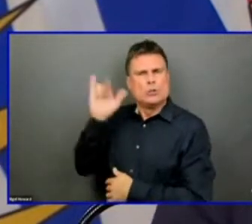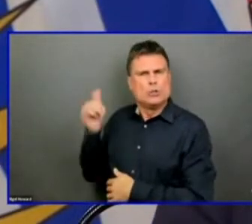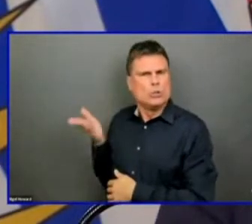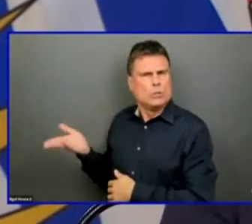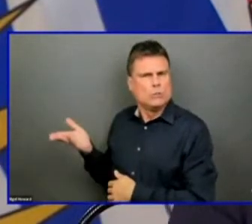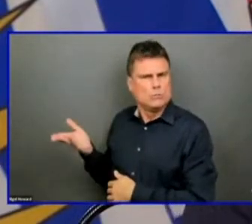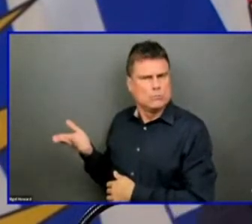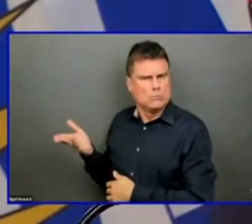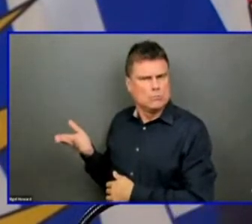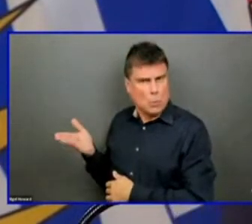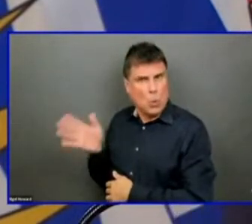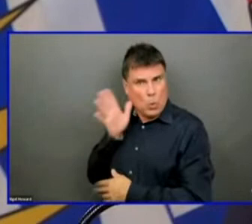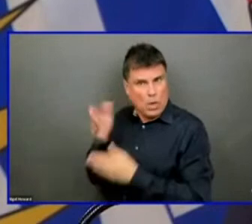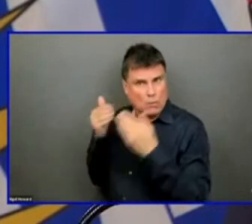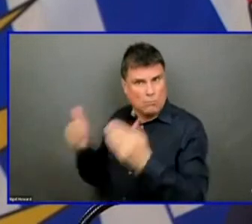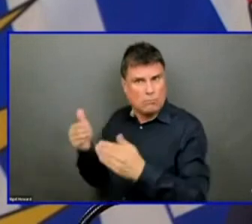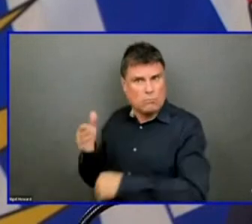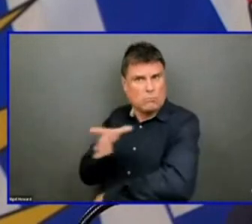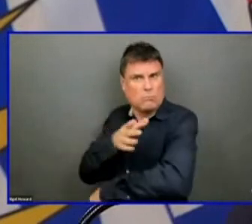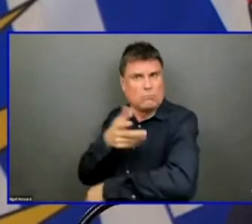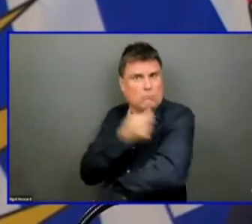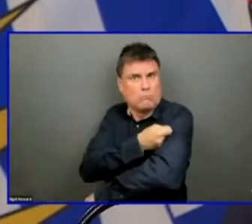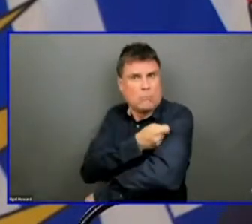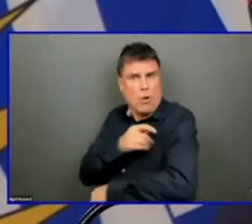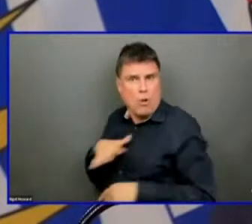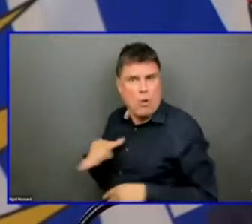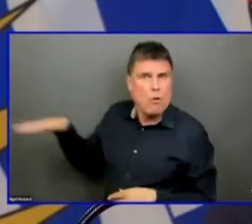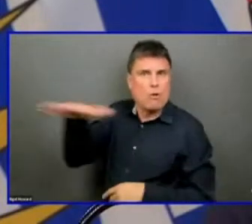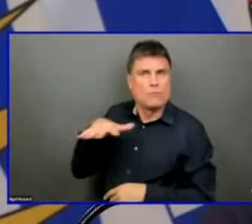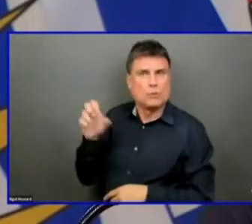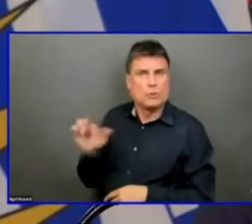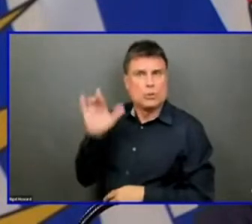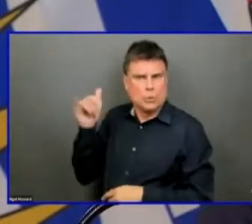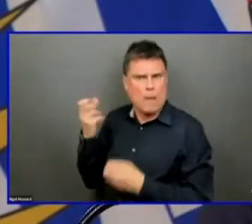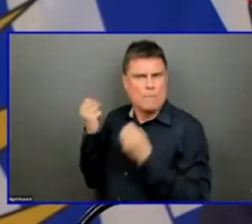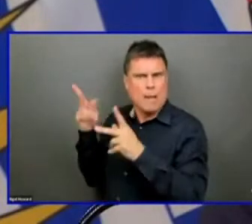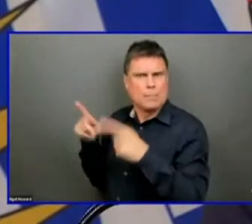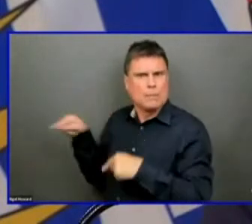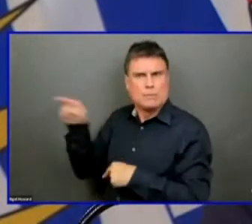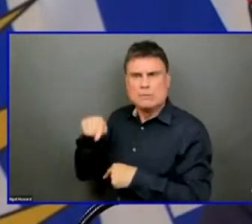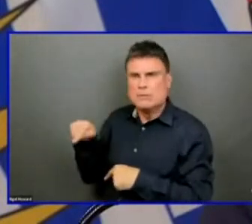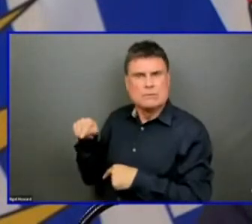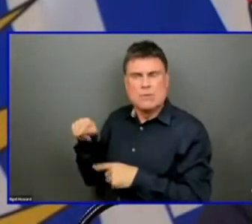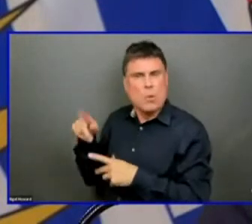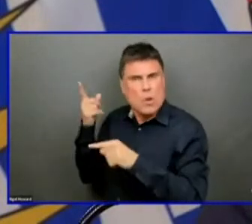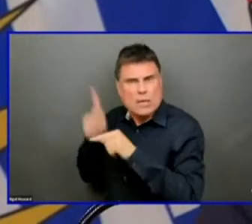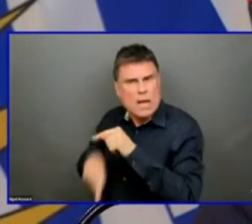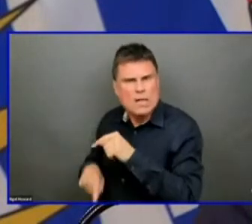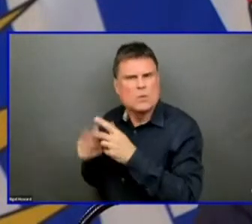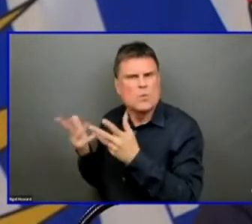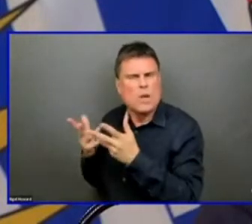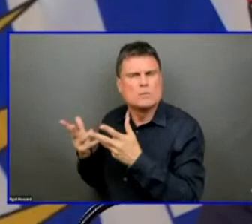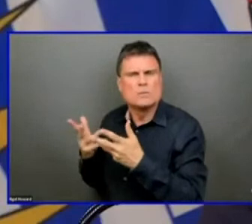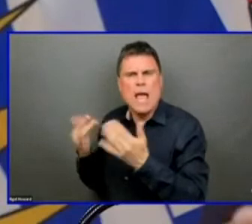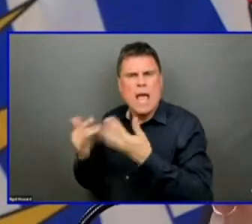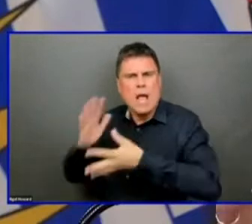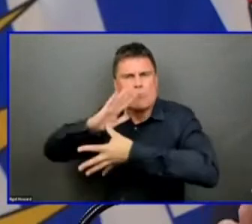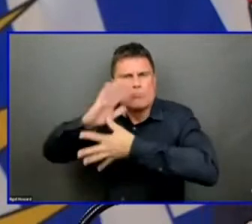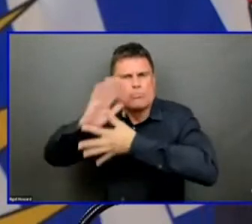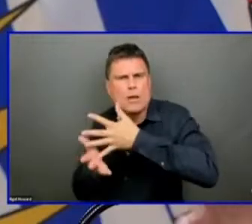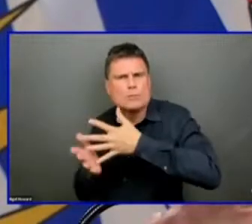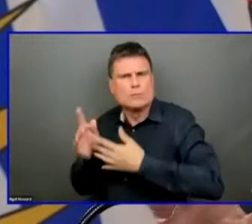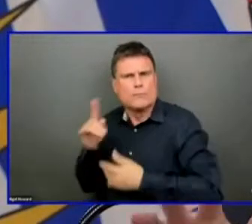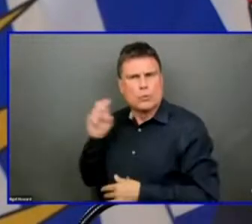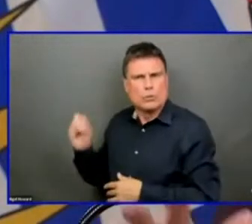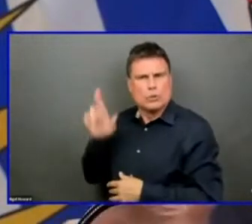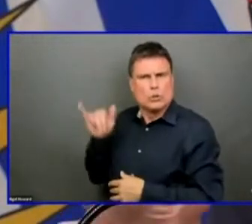we have been prioritizing, absolutely making sure that the immunization programs in Surrey are 他说